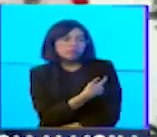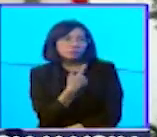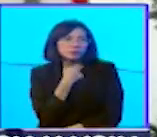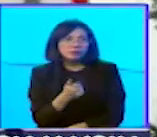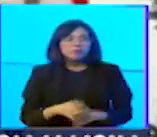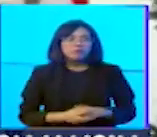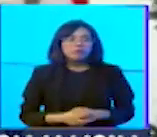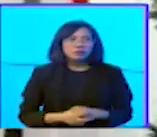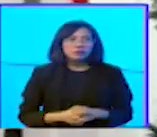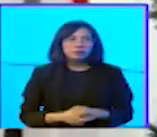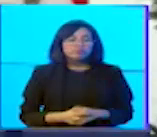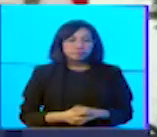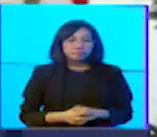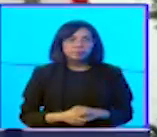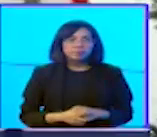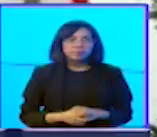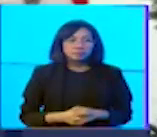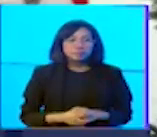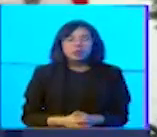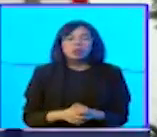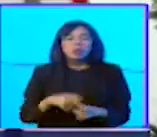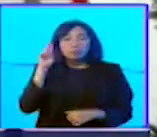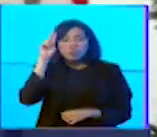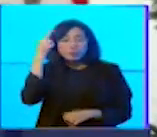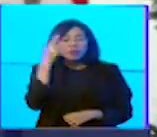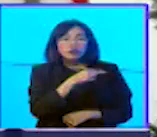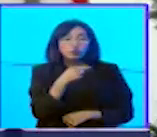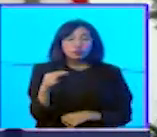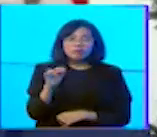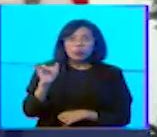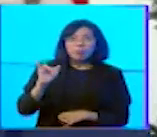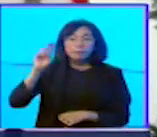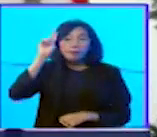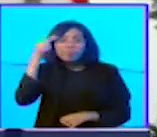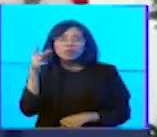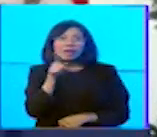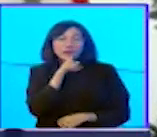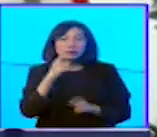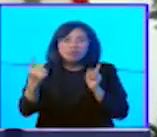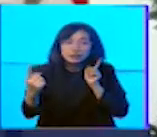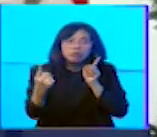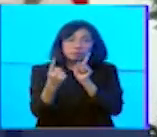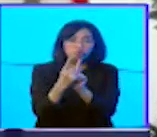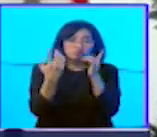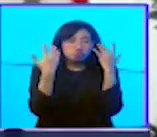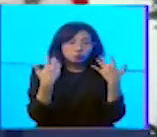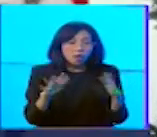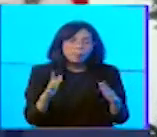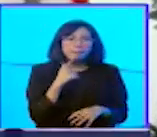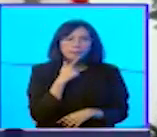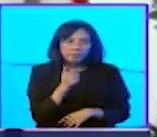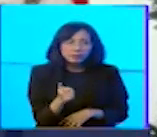Nah, di dalam pertemuan, delegasi Indonesia menekankan mengenai pentingnya faktor keamanan dan efikasi